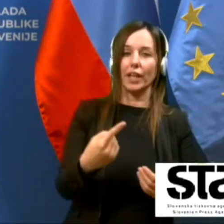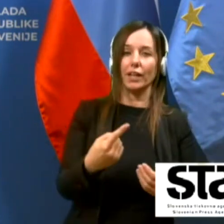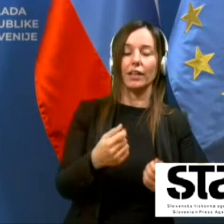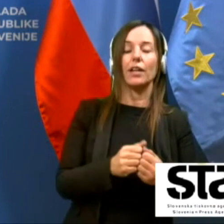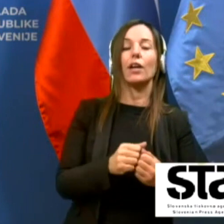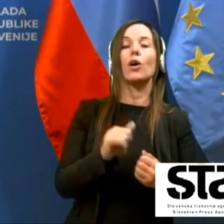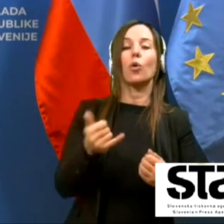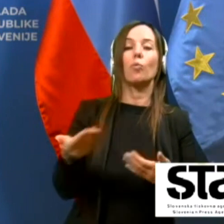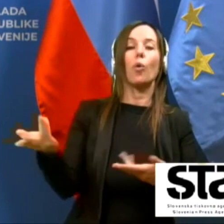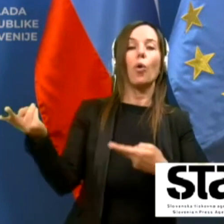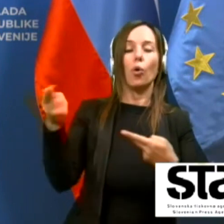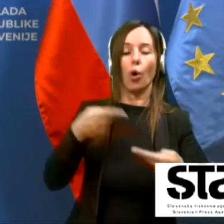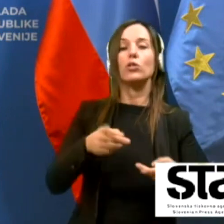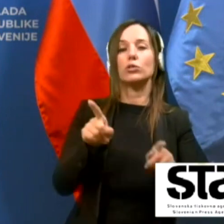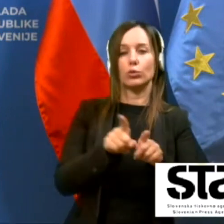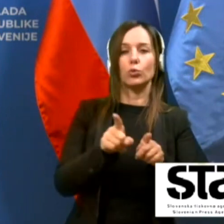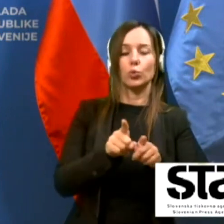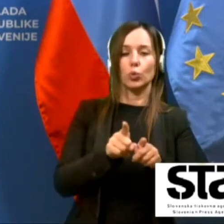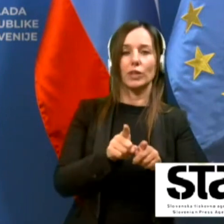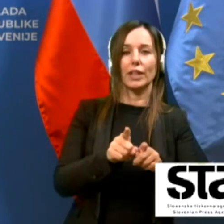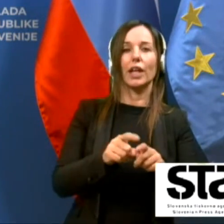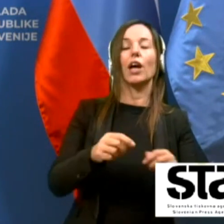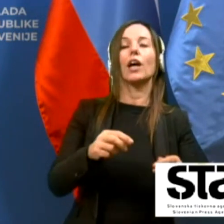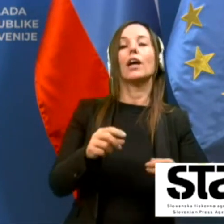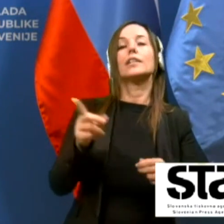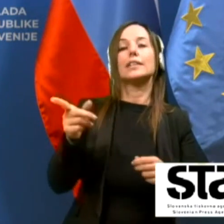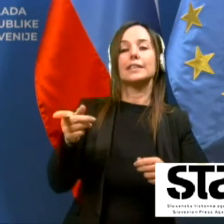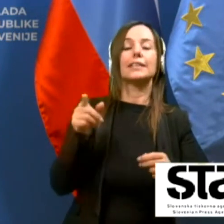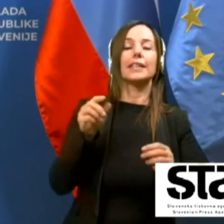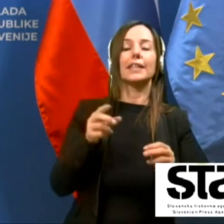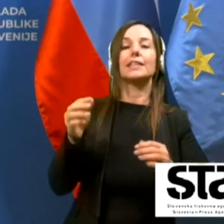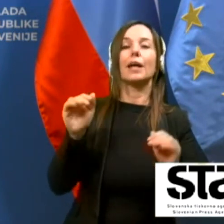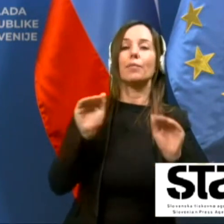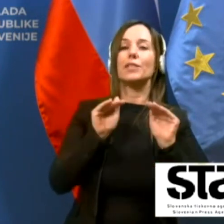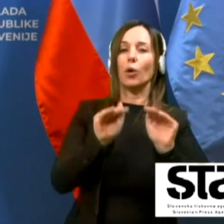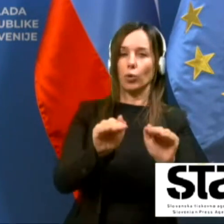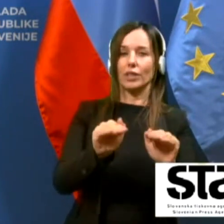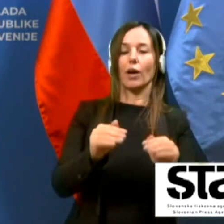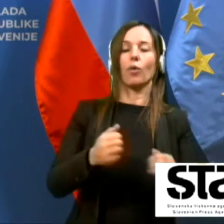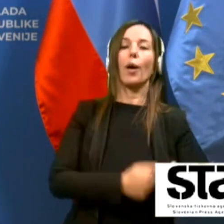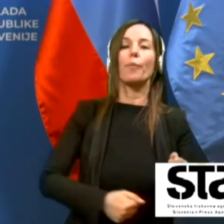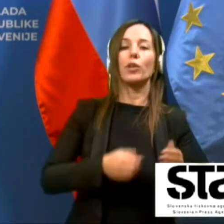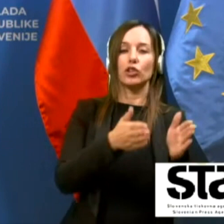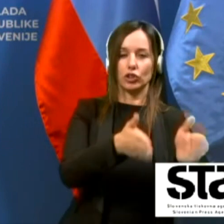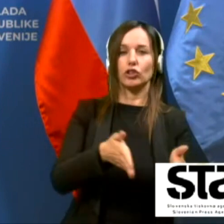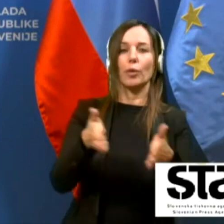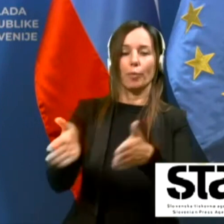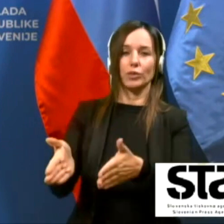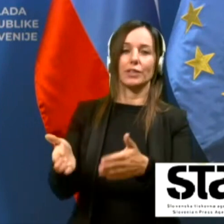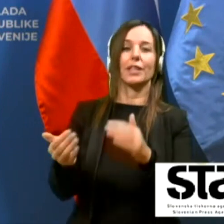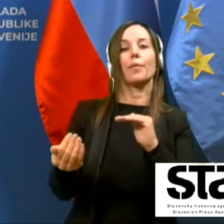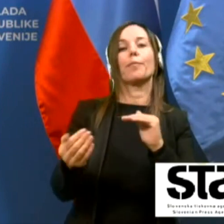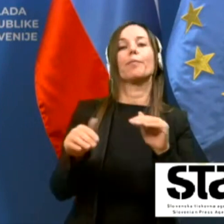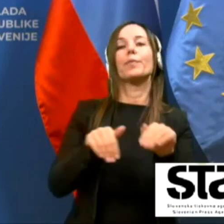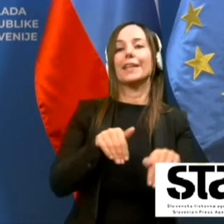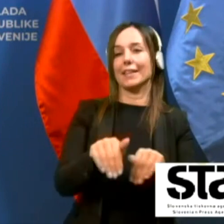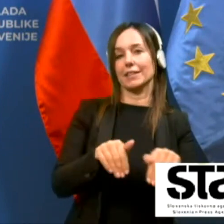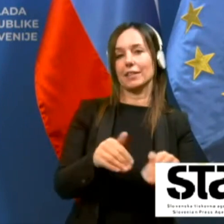naših gostov tudi dr. Robert Karota, koordinator za zagotavljanje bolnišničnih postelj pri Ministrstvu za